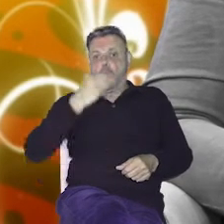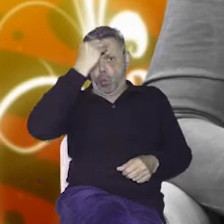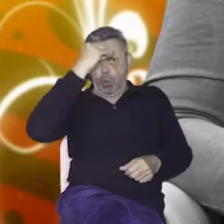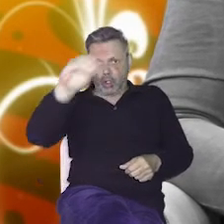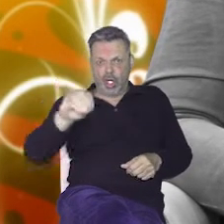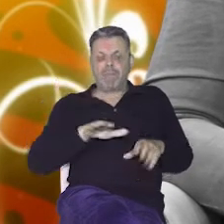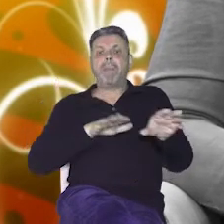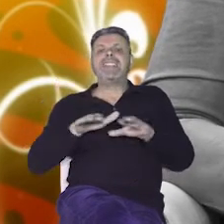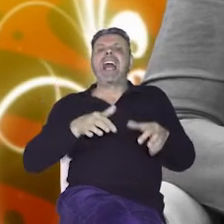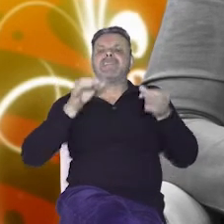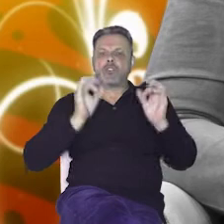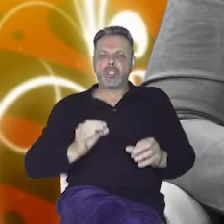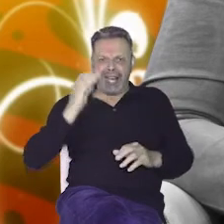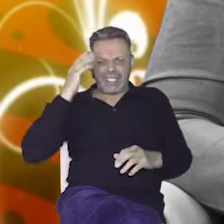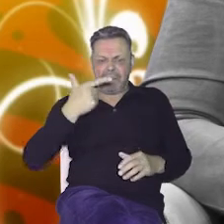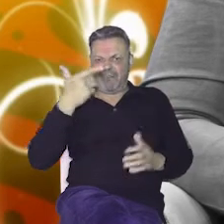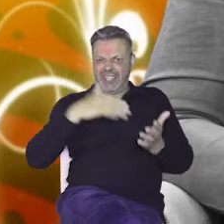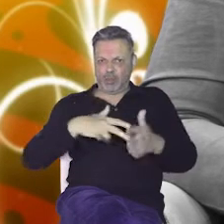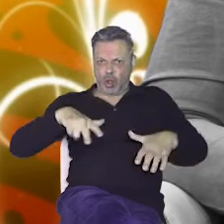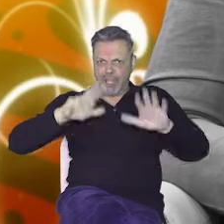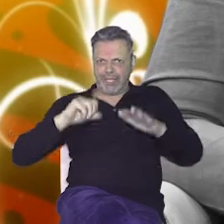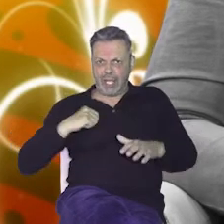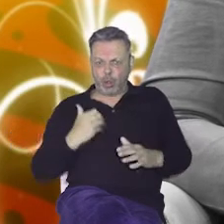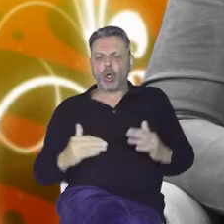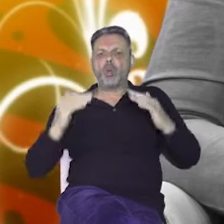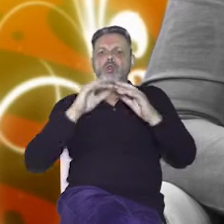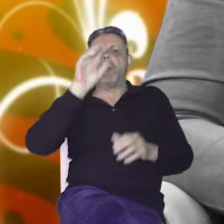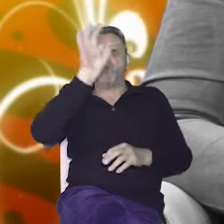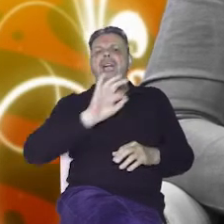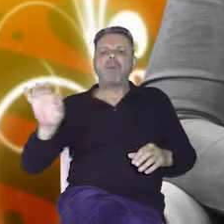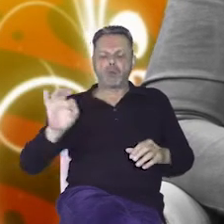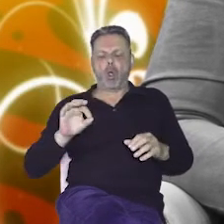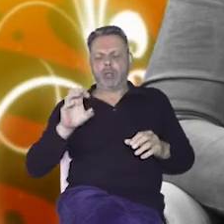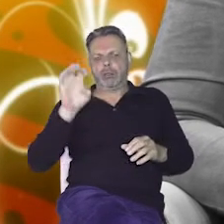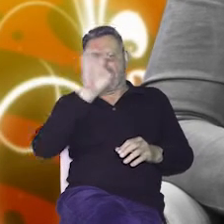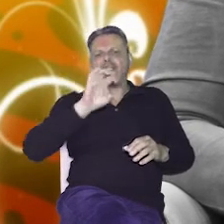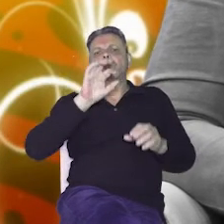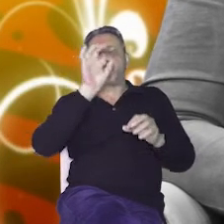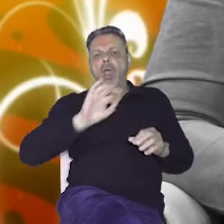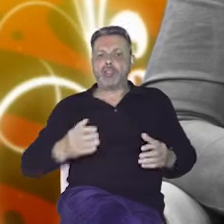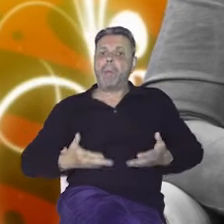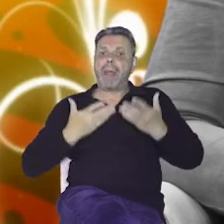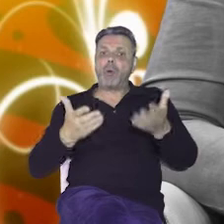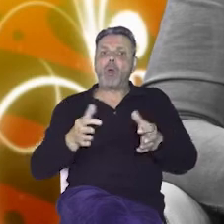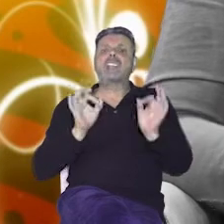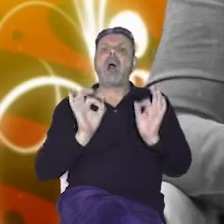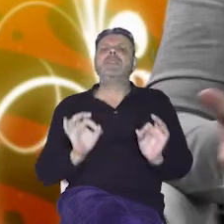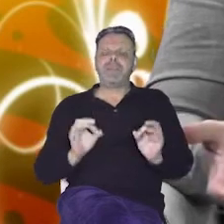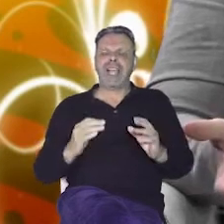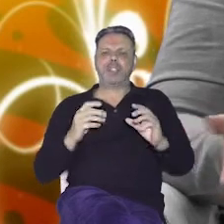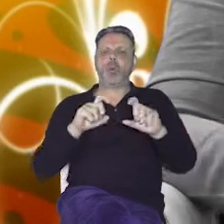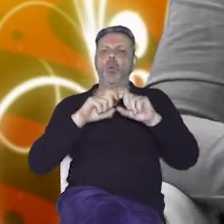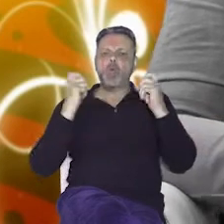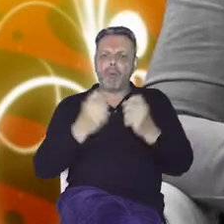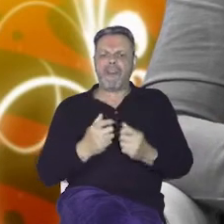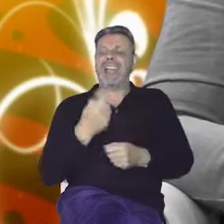socijale 2018. U sklopu europskog projekta smo napravili preporuke za optimizaciju domova ili za izgradnju